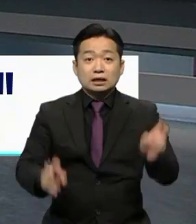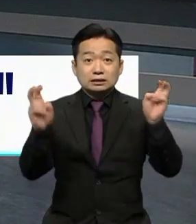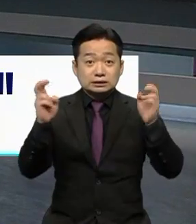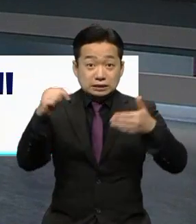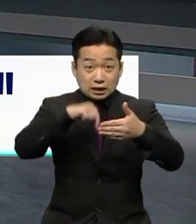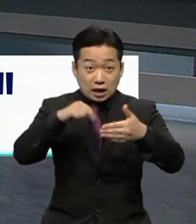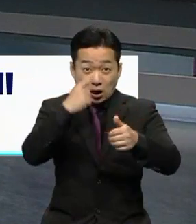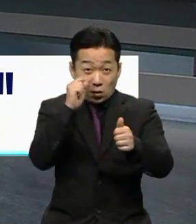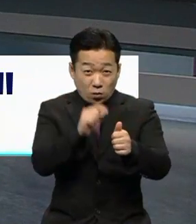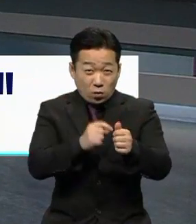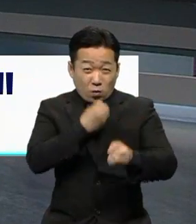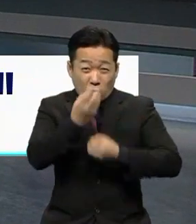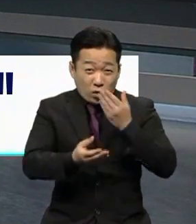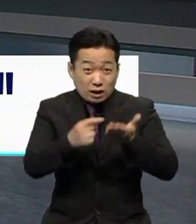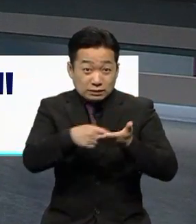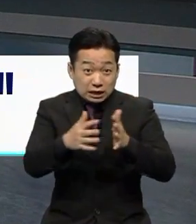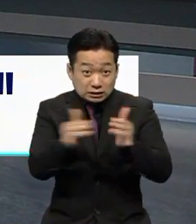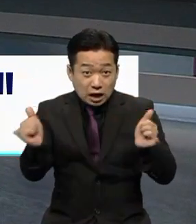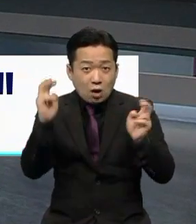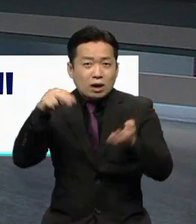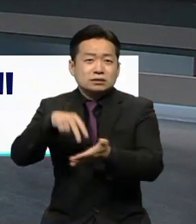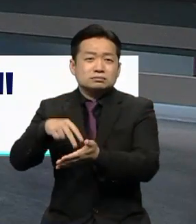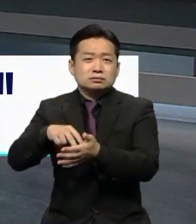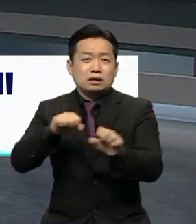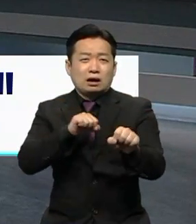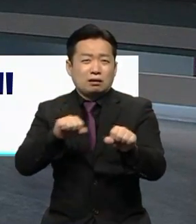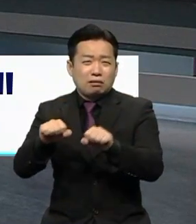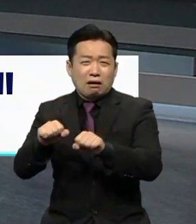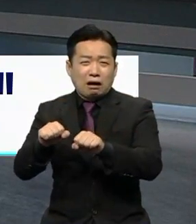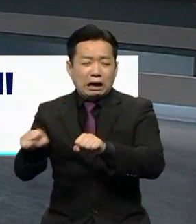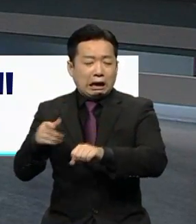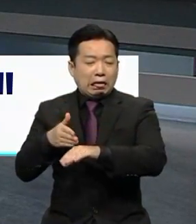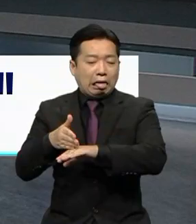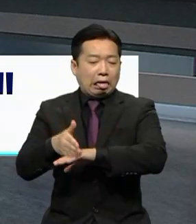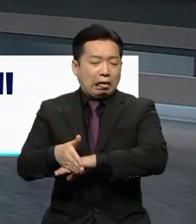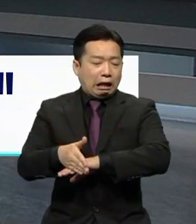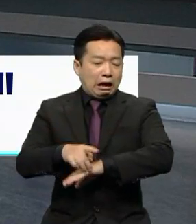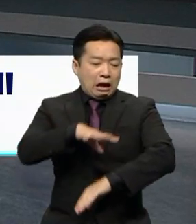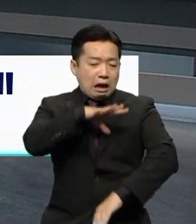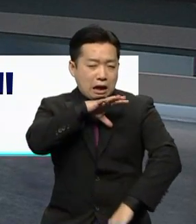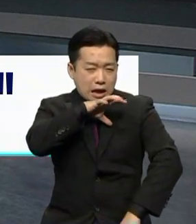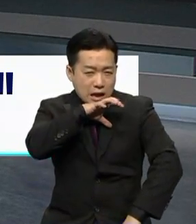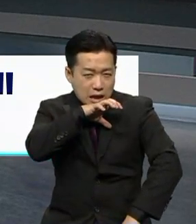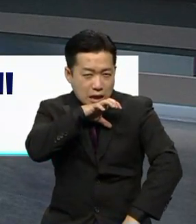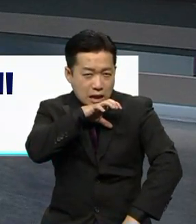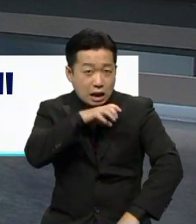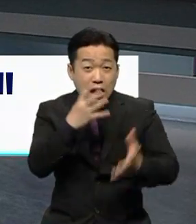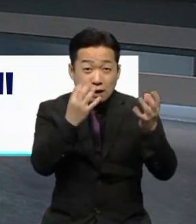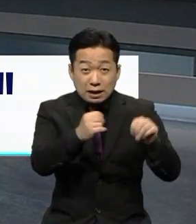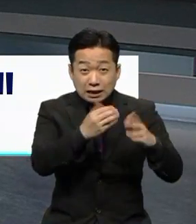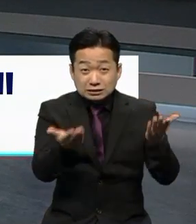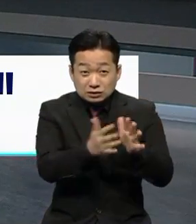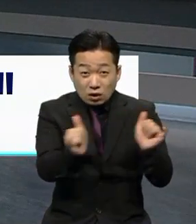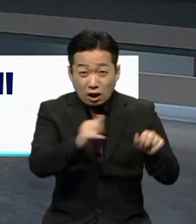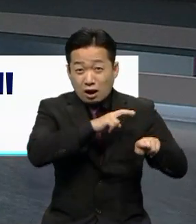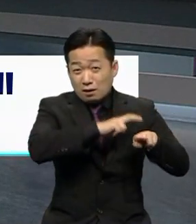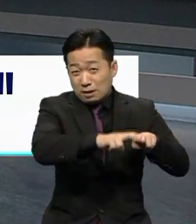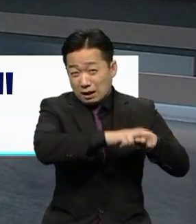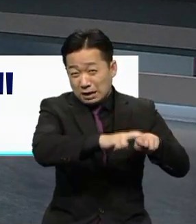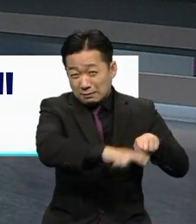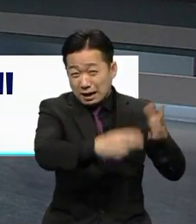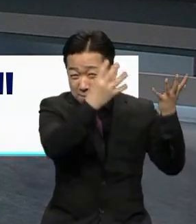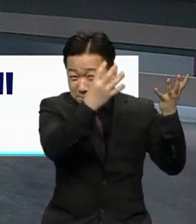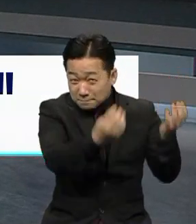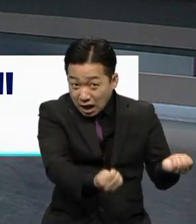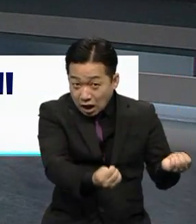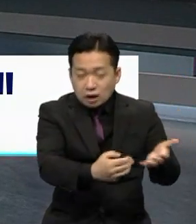직장 내 괴롭힘을 호소하는 피해자들은 회사 측 대처에 대해서도 목소리를 높였습니다. 많은 직원들이 일터를 떠날